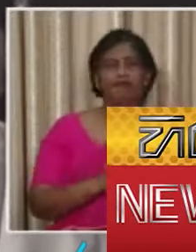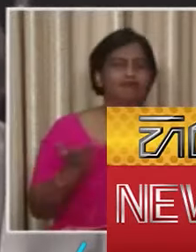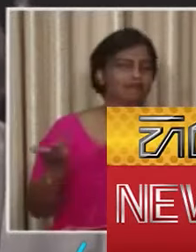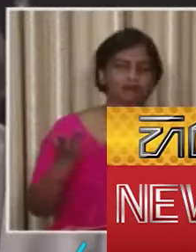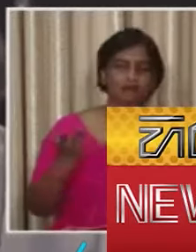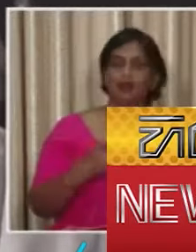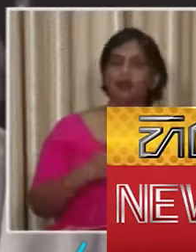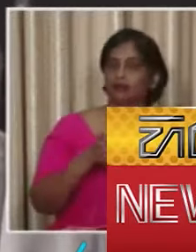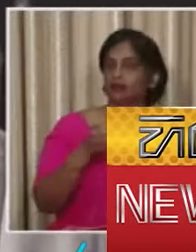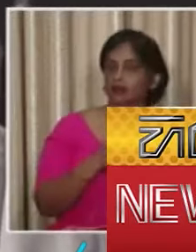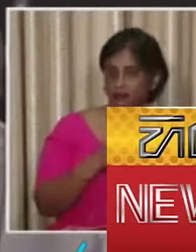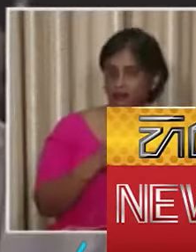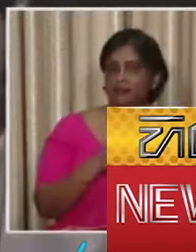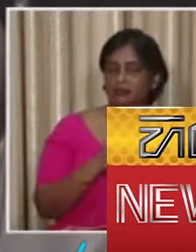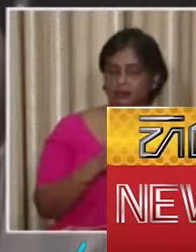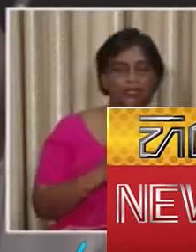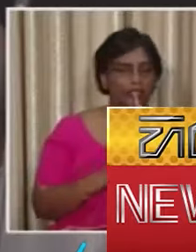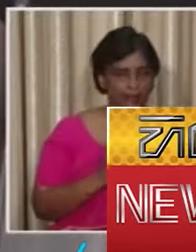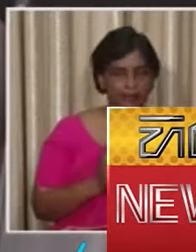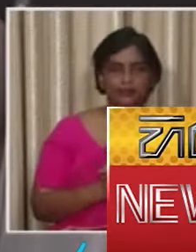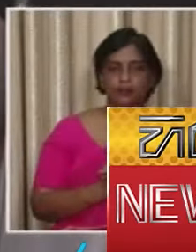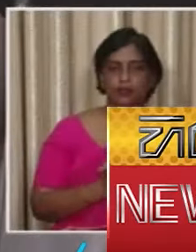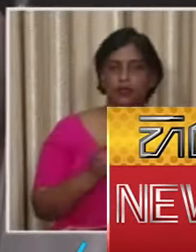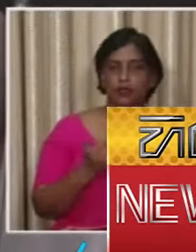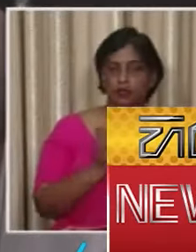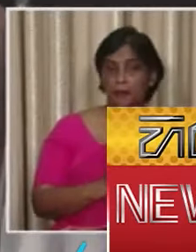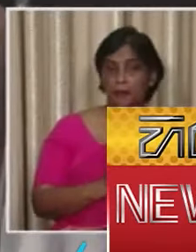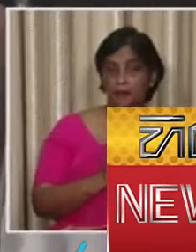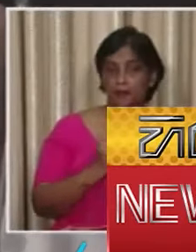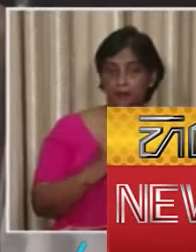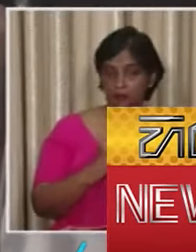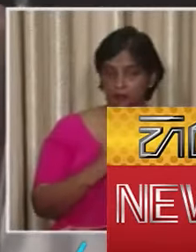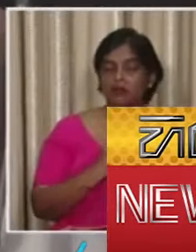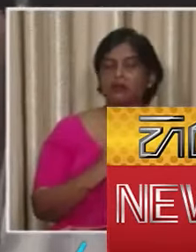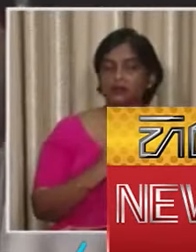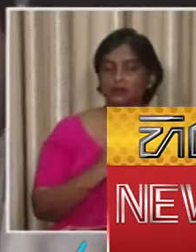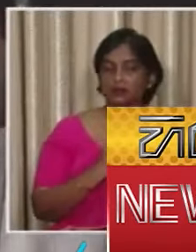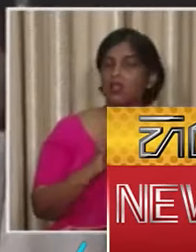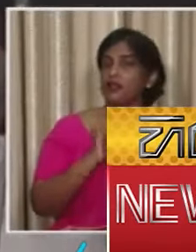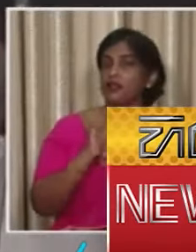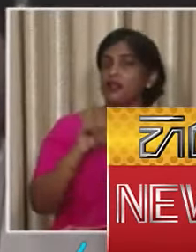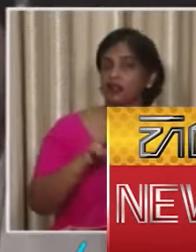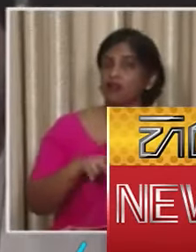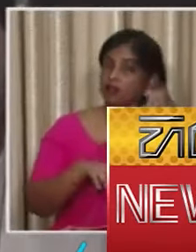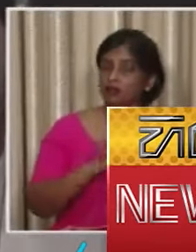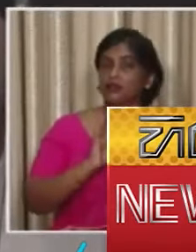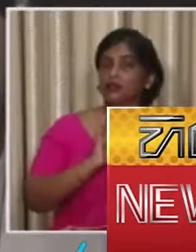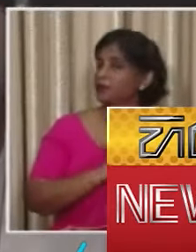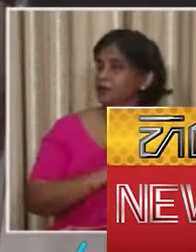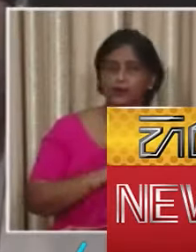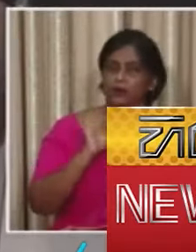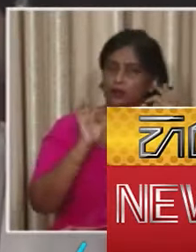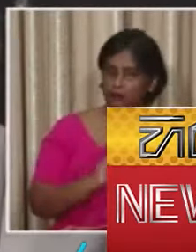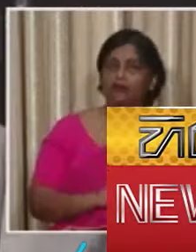බව එකම කණ්ඩායමක් කිව්වා. තමන් බලයට පත් වුණාම IMF එකන්තාවලට ගරු කරන්නේ නැති